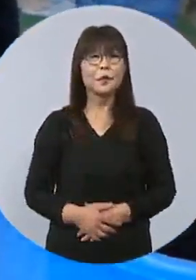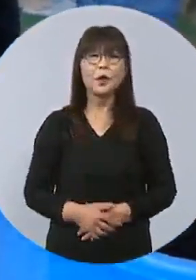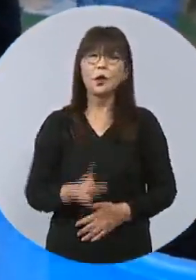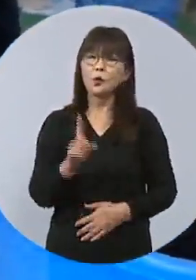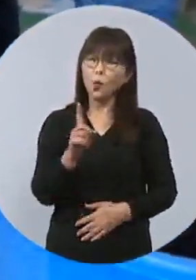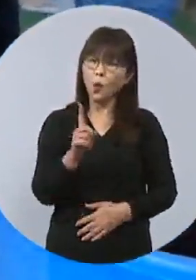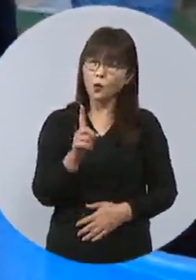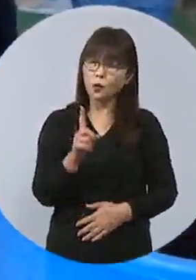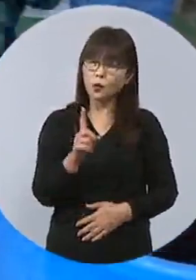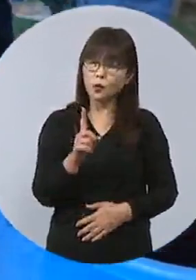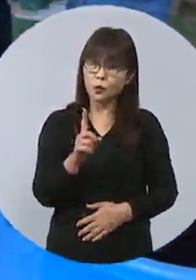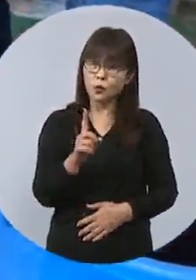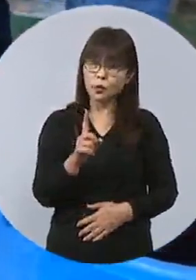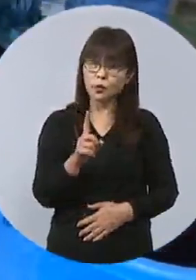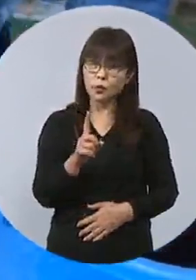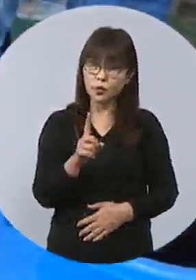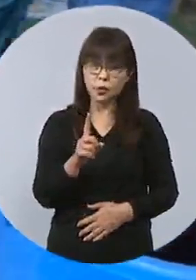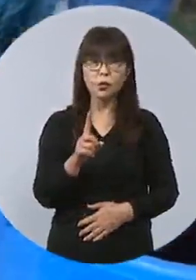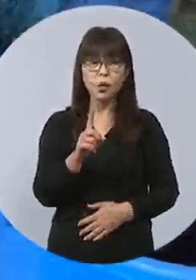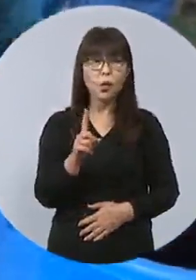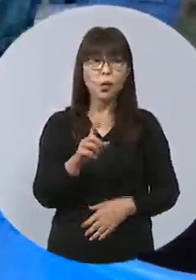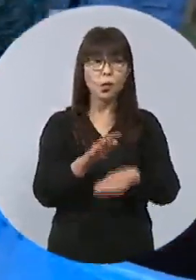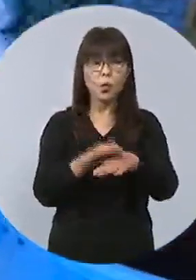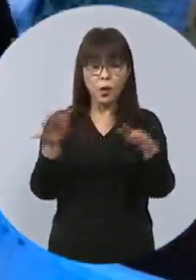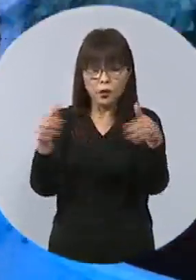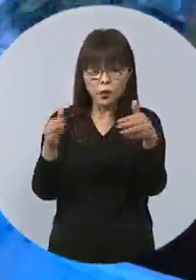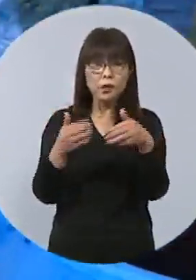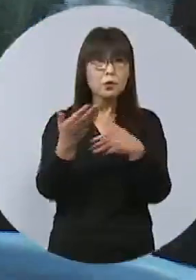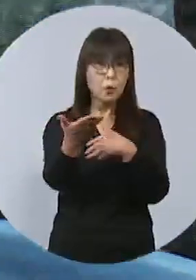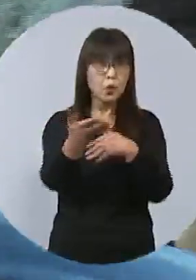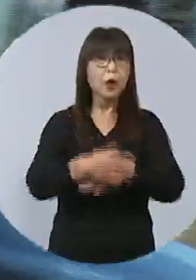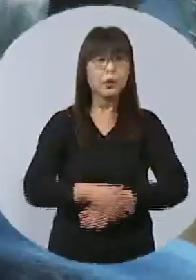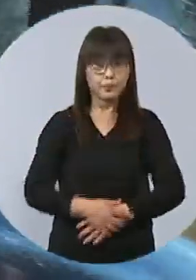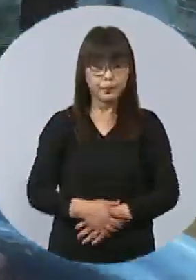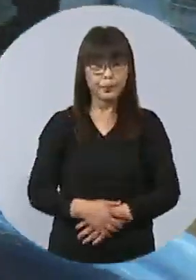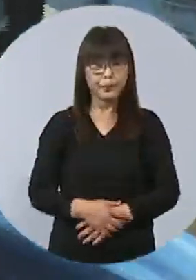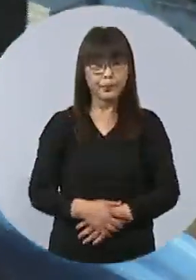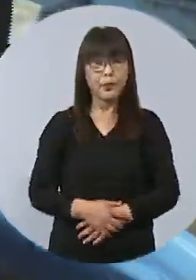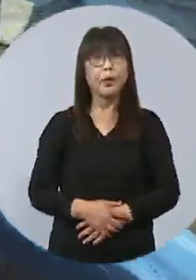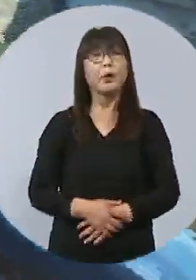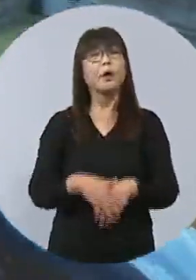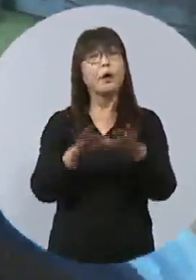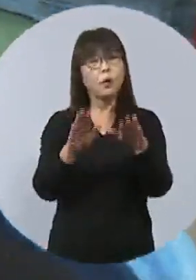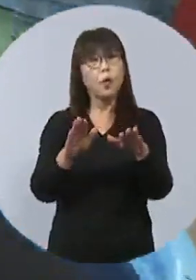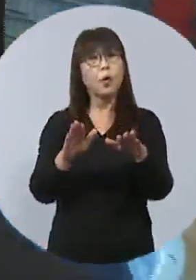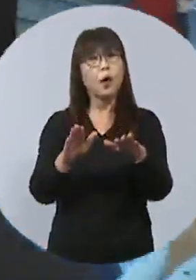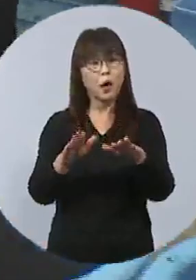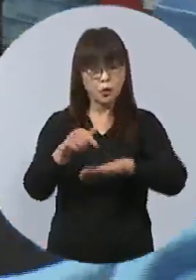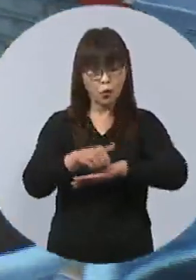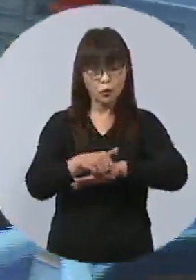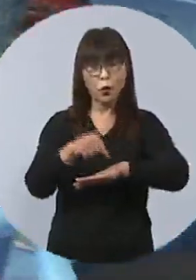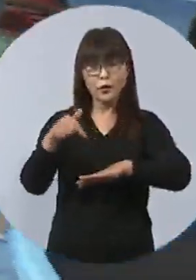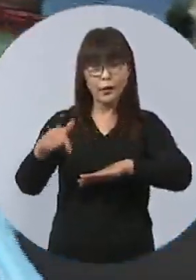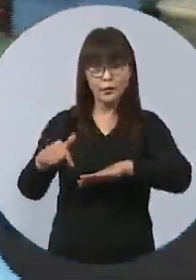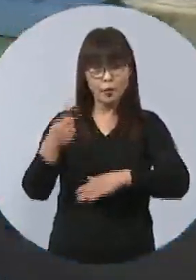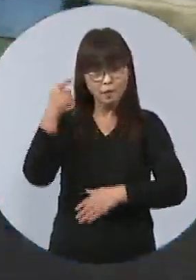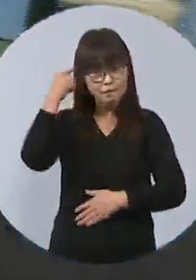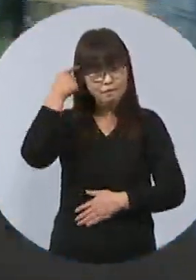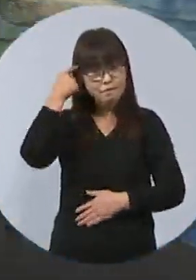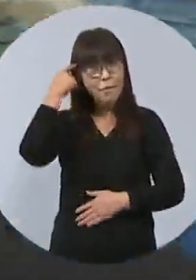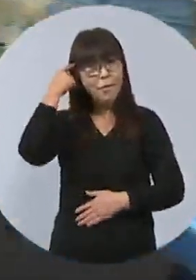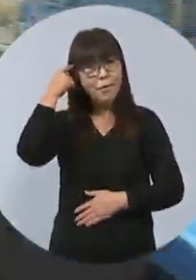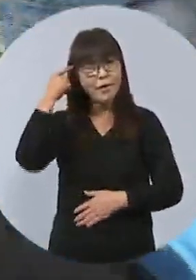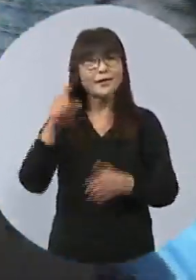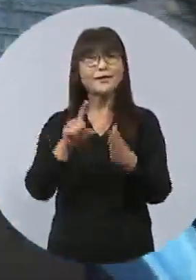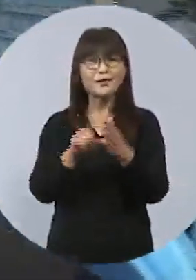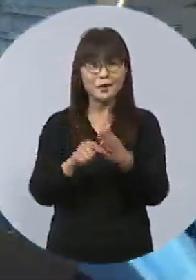った形でこう集まってこられたメンバーなんですか。 もともと僕がちょっとその今回のブルーハンドプロジェクトっていうのを発案して、その